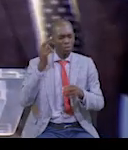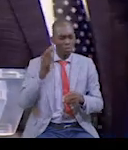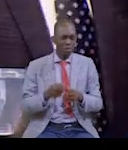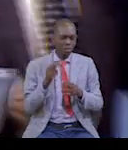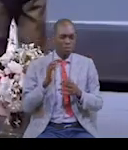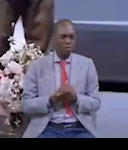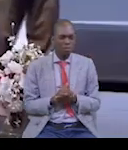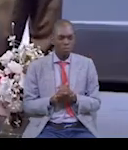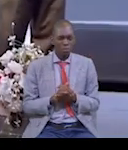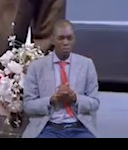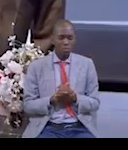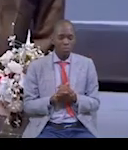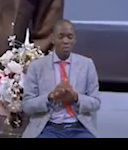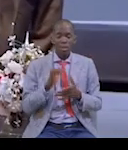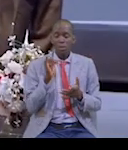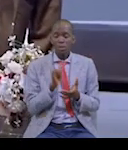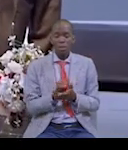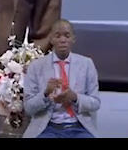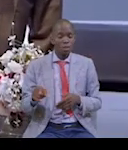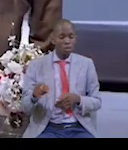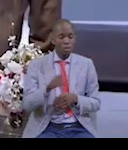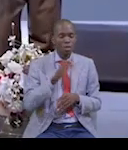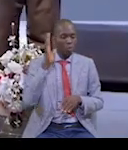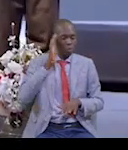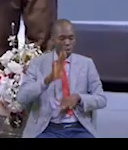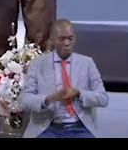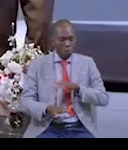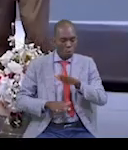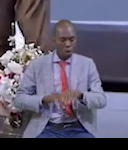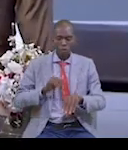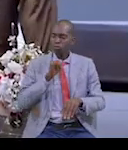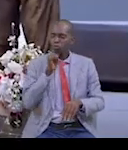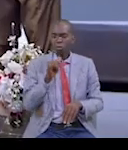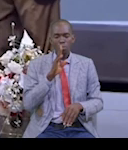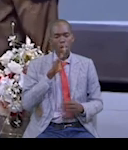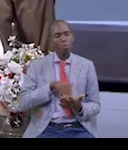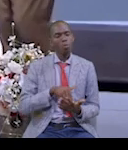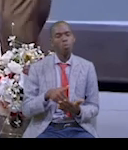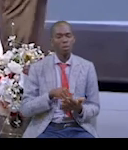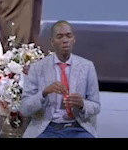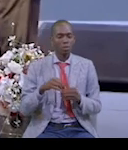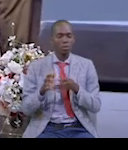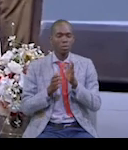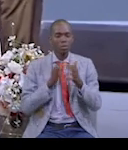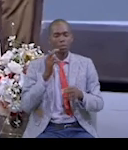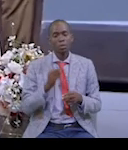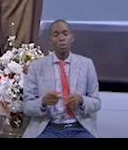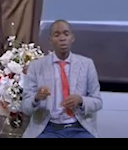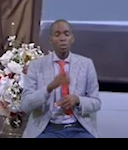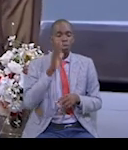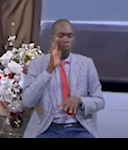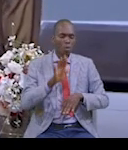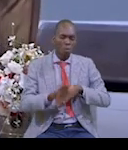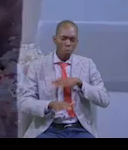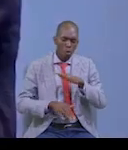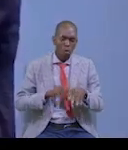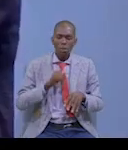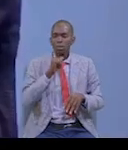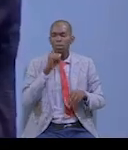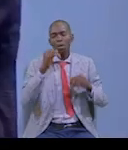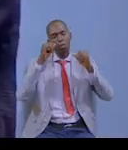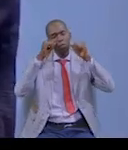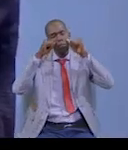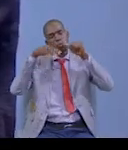పరసంబంధమైన శక్తి. That they will walk, they will not be weary. వారు నడవాలి గాని సమస్యలకూడదు. They will not fail.